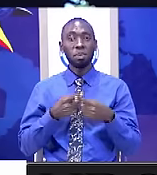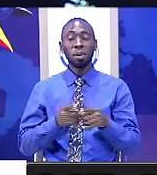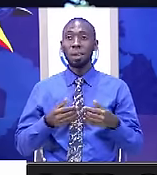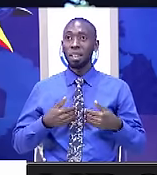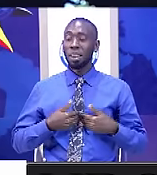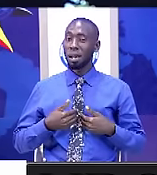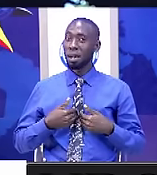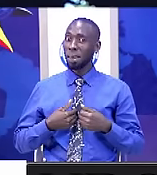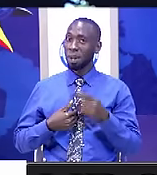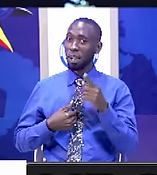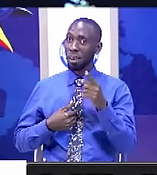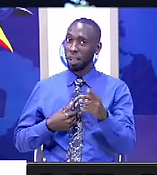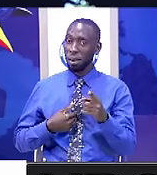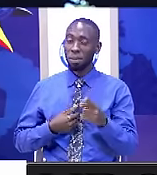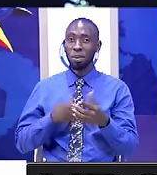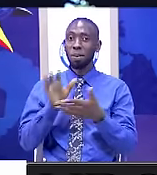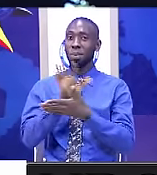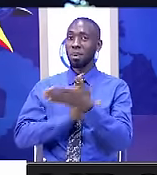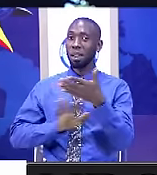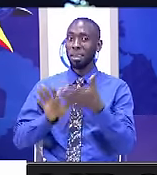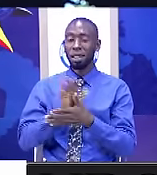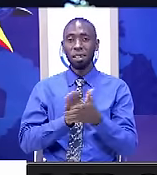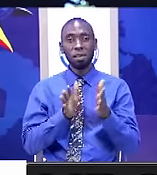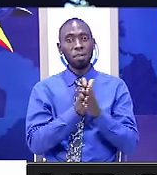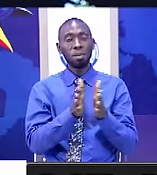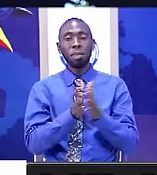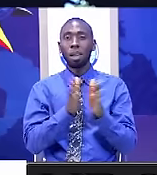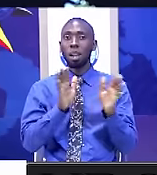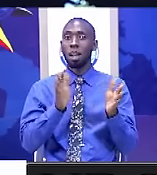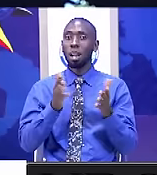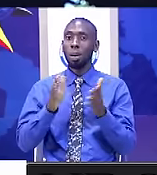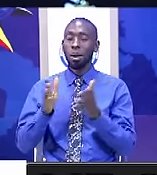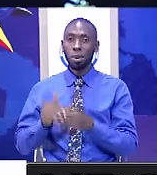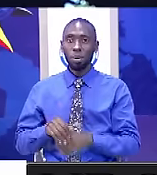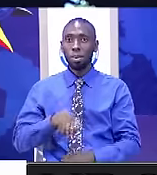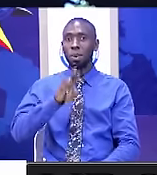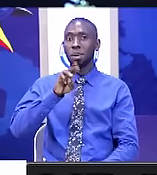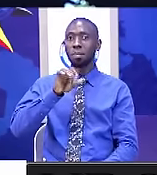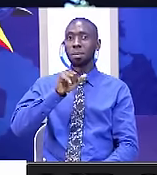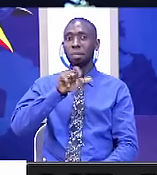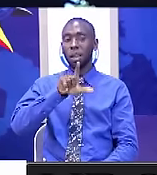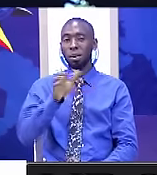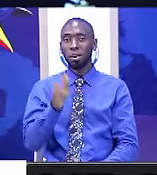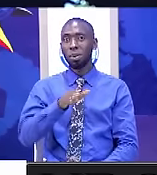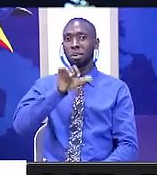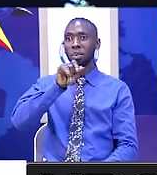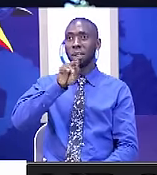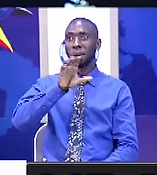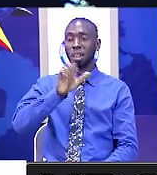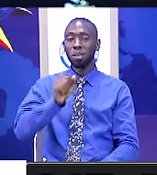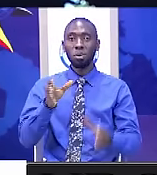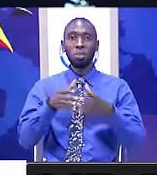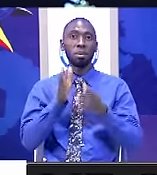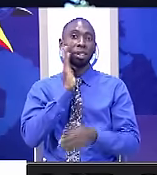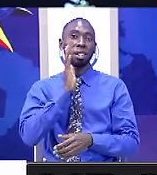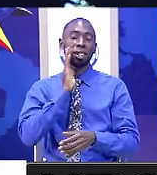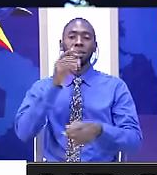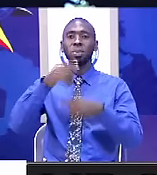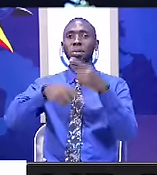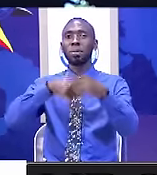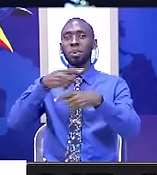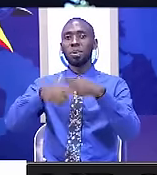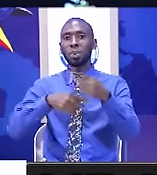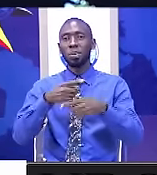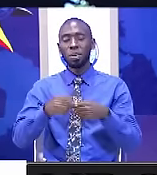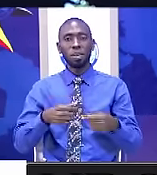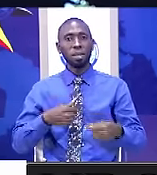kaffe akeetebereza yobudde ne munnaffe Michael Lubega bannaffe ab'Olungereza kaba kwongereyo nze Shamim Naiga